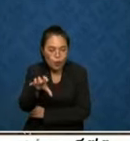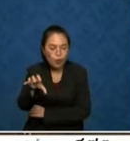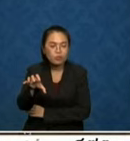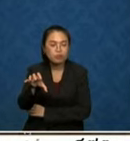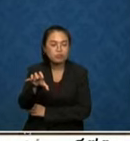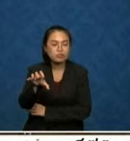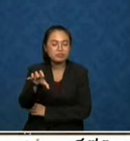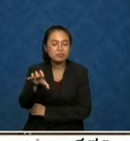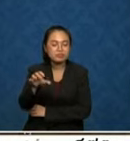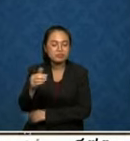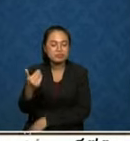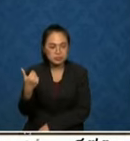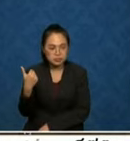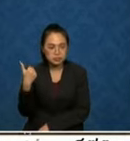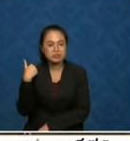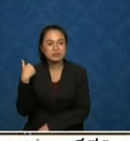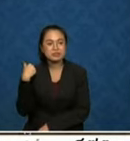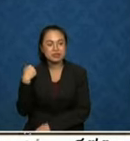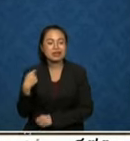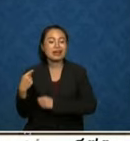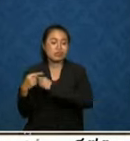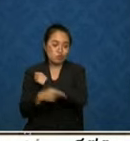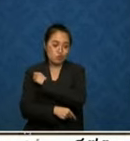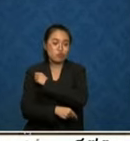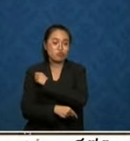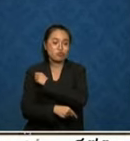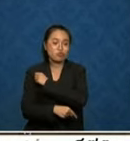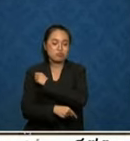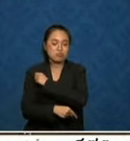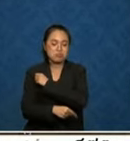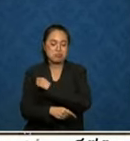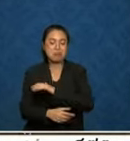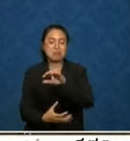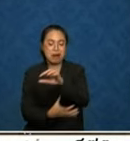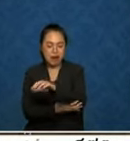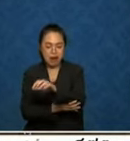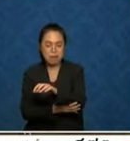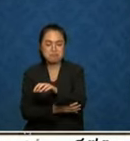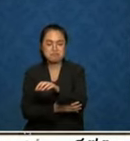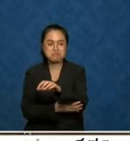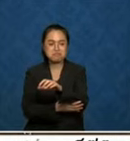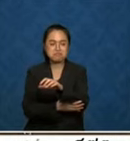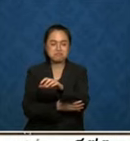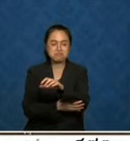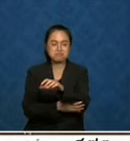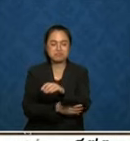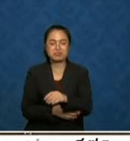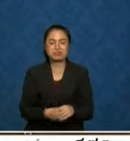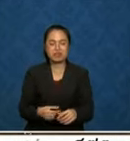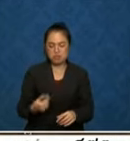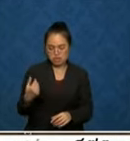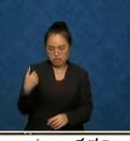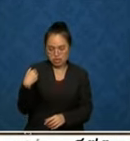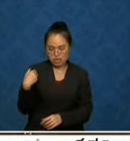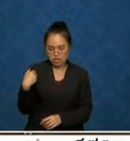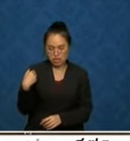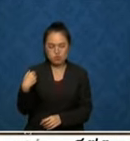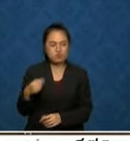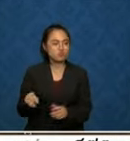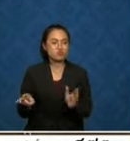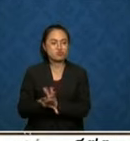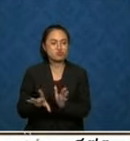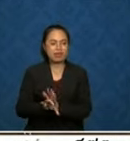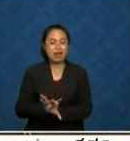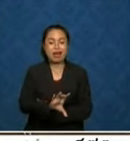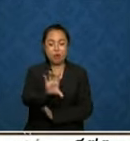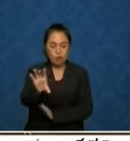ครับรวมถึงมีการช่อโกงโดยการขู่เข็นบ้างก็มีแต่สิ่งที่น่ากลัวที่สุดคือการหลอก